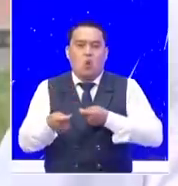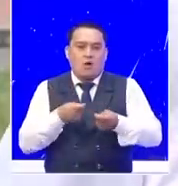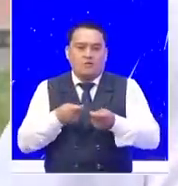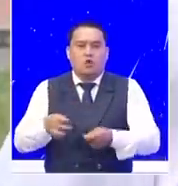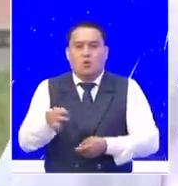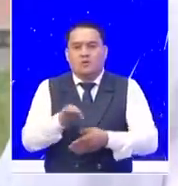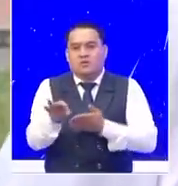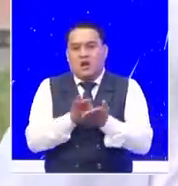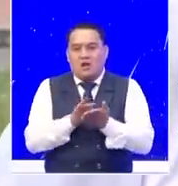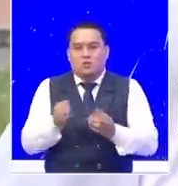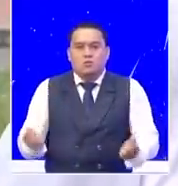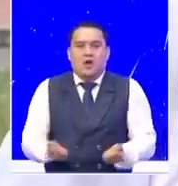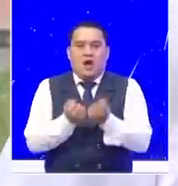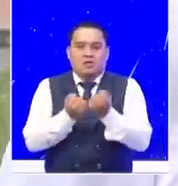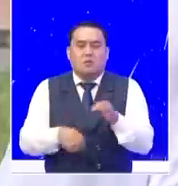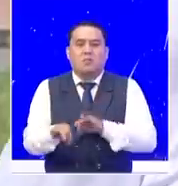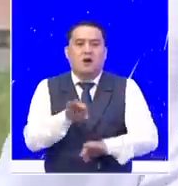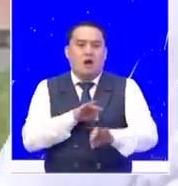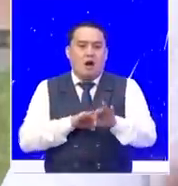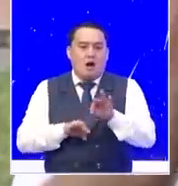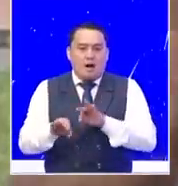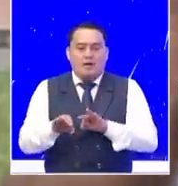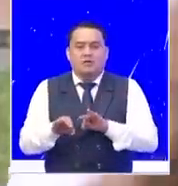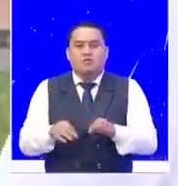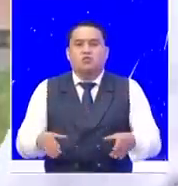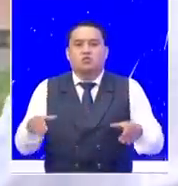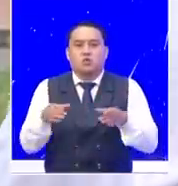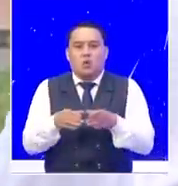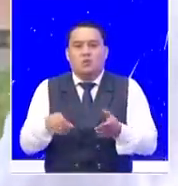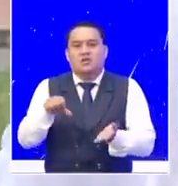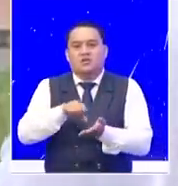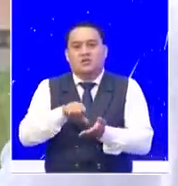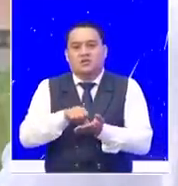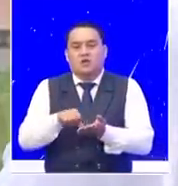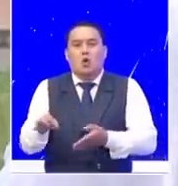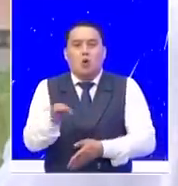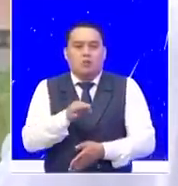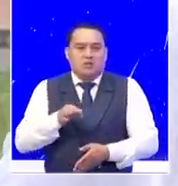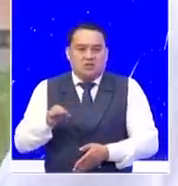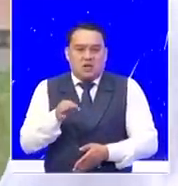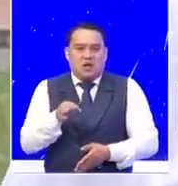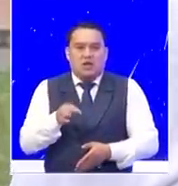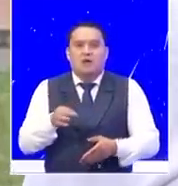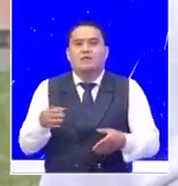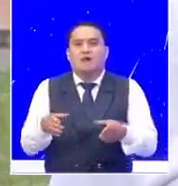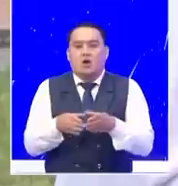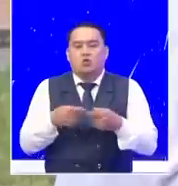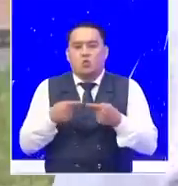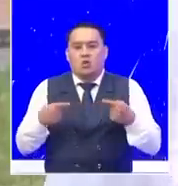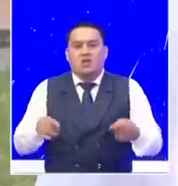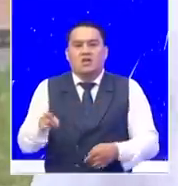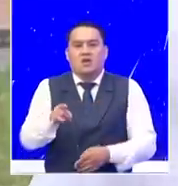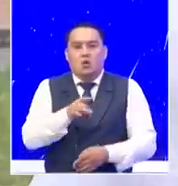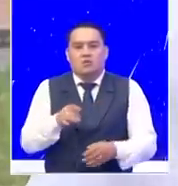области сразу поддержало проект, и вот теперь под одним крылом собраны все представители СМИ области. Коллеги по цеху из других